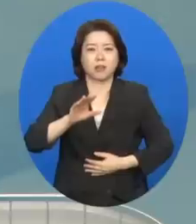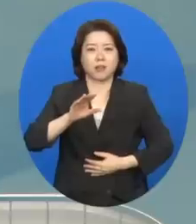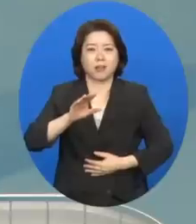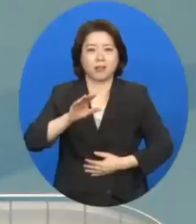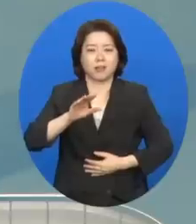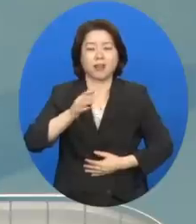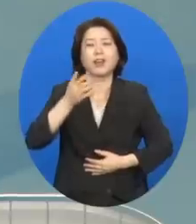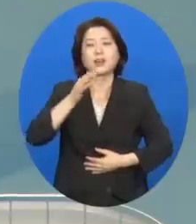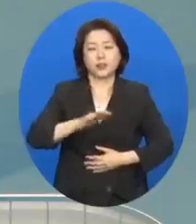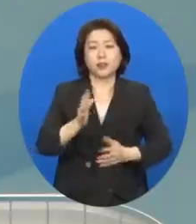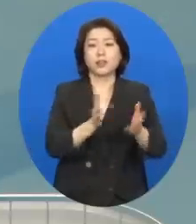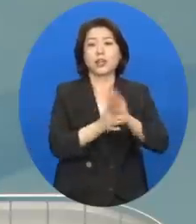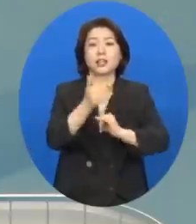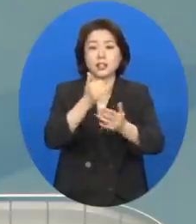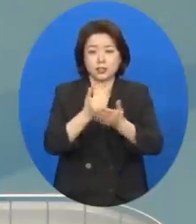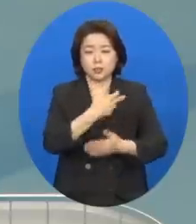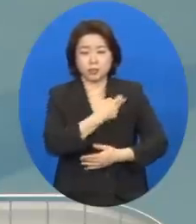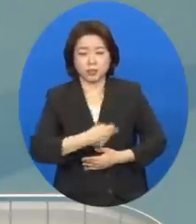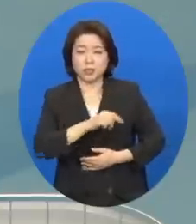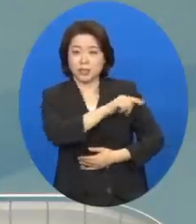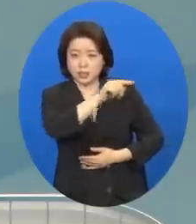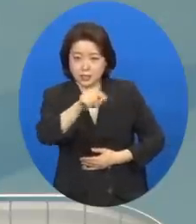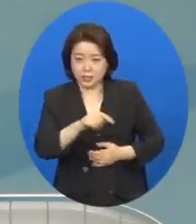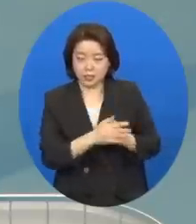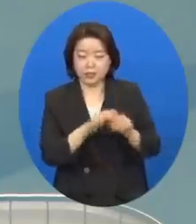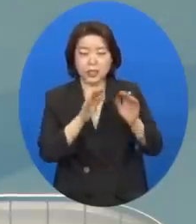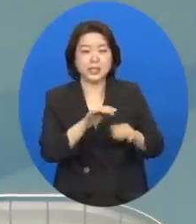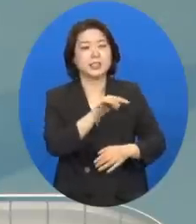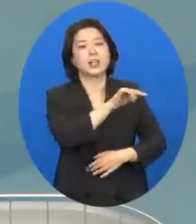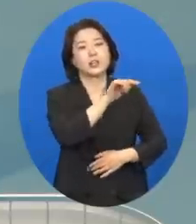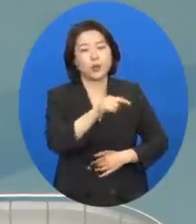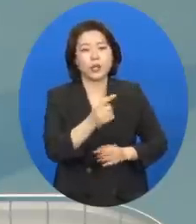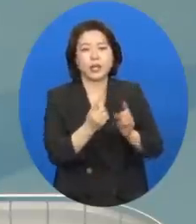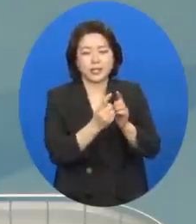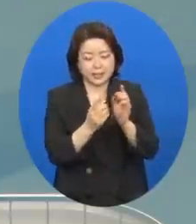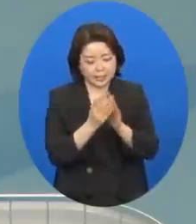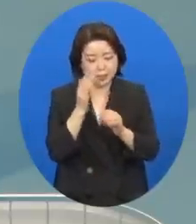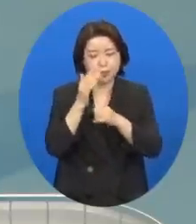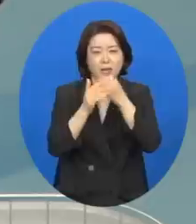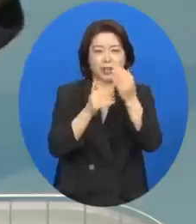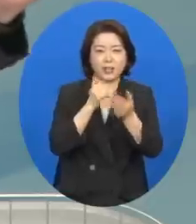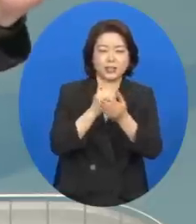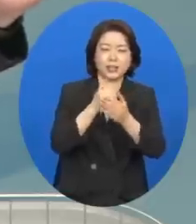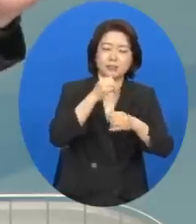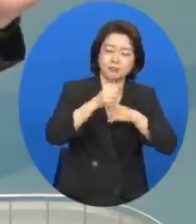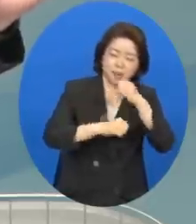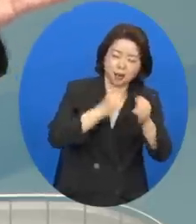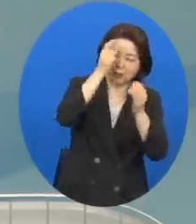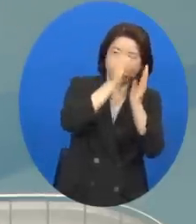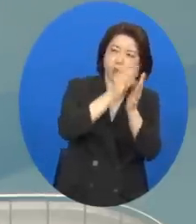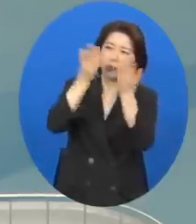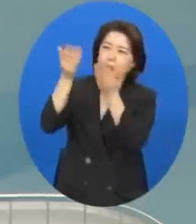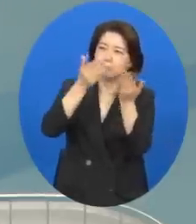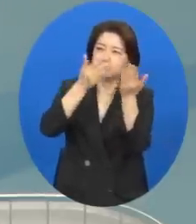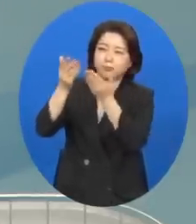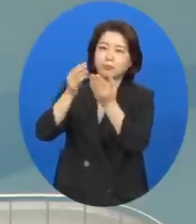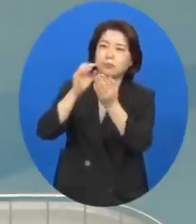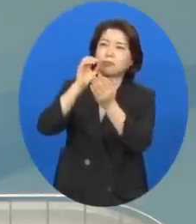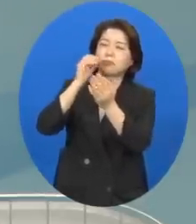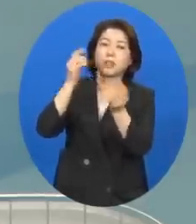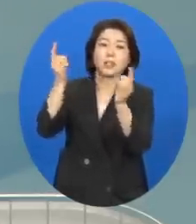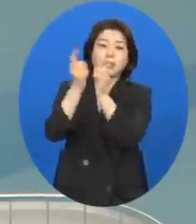그런데 예수님께서 제자들에게 이제는 너희들이 하나님께 마음껏 기도할 수 있다고 말씀하는